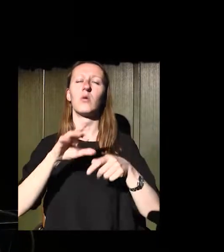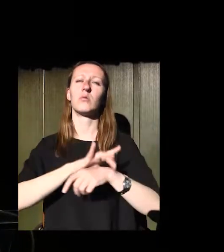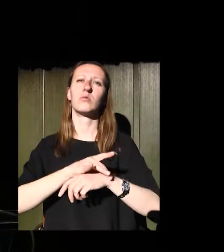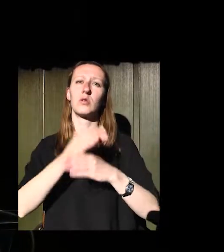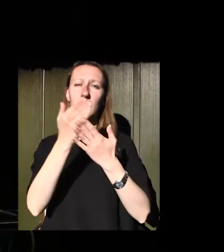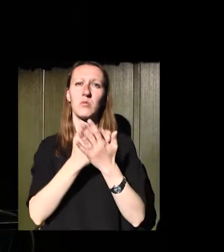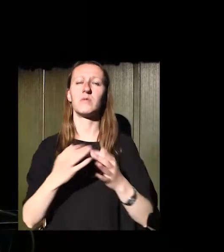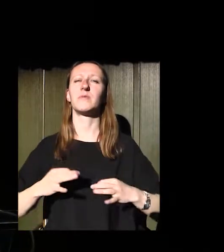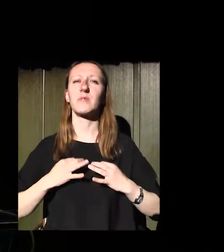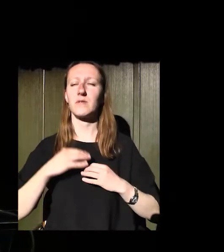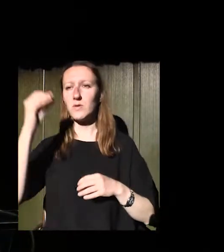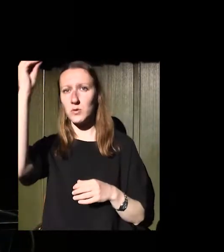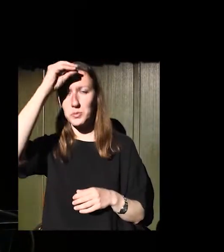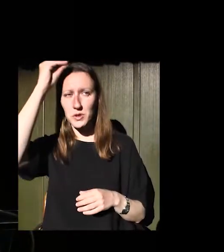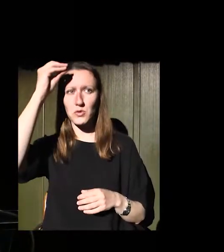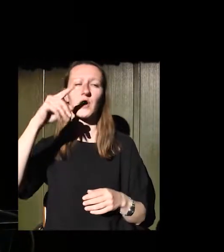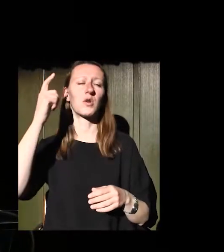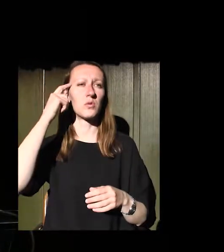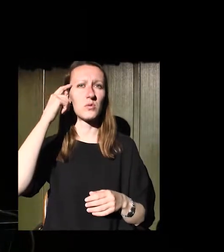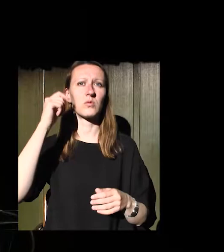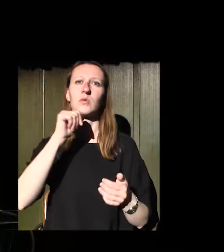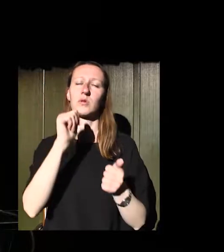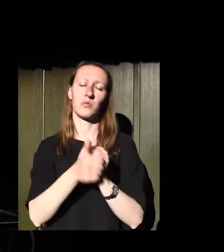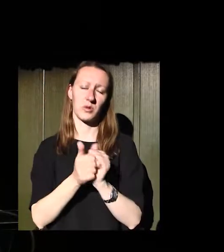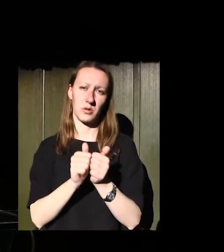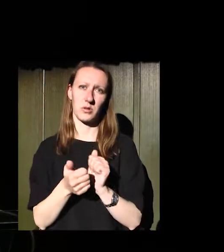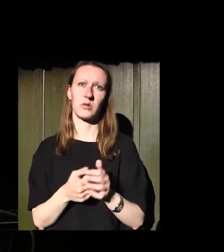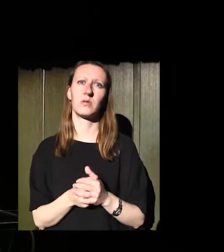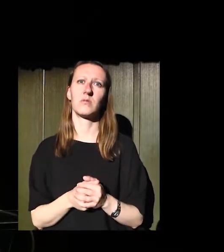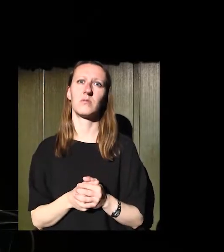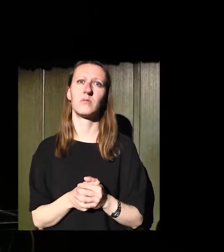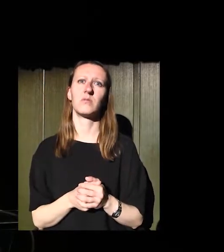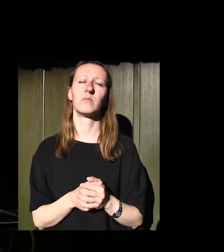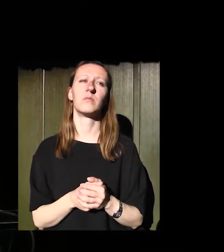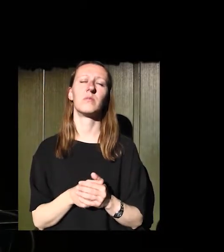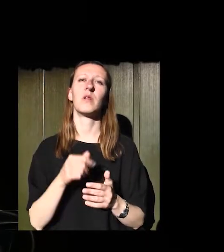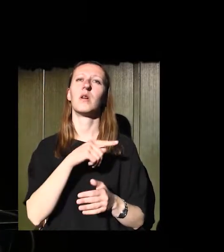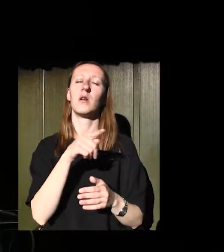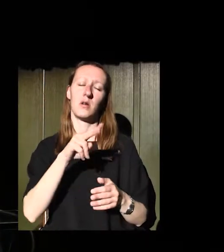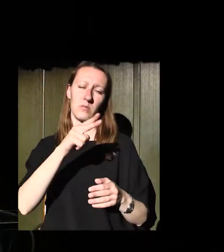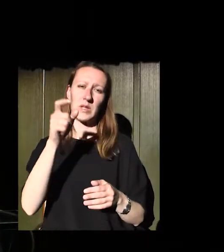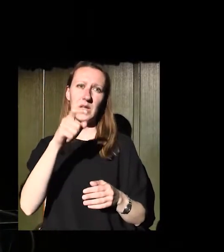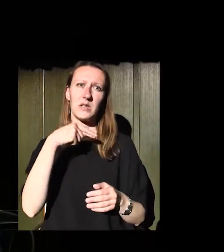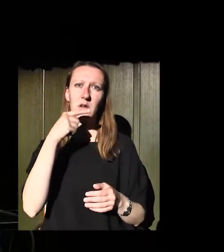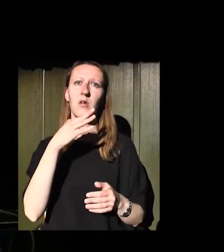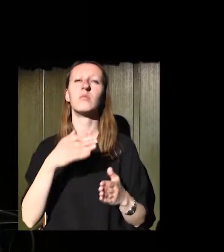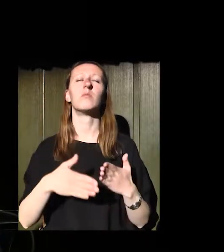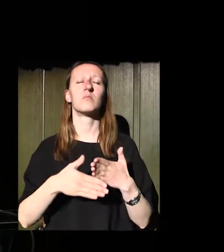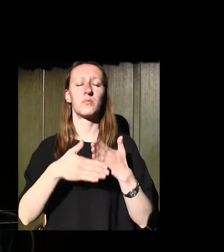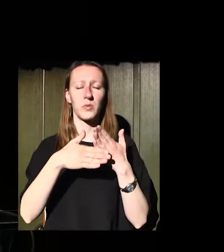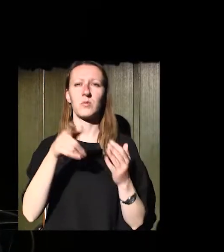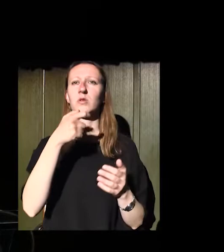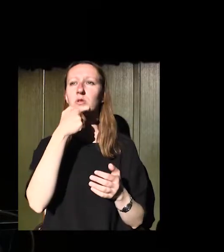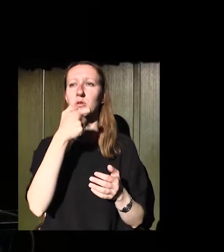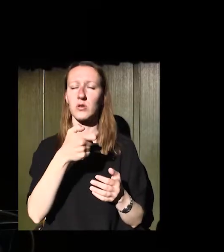u socijalu, zdravstvo, obrazovanje, kulturu, sport. Abbiamo sostenuto gli imprenditori e